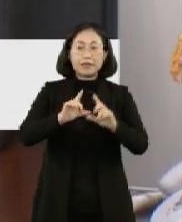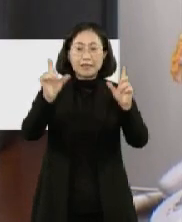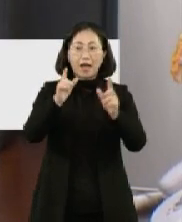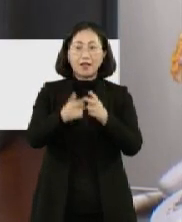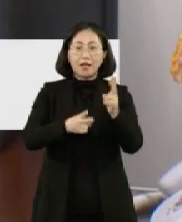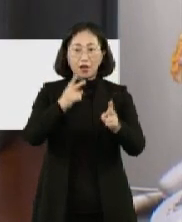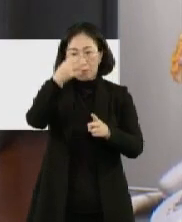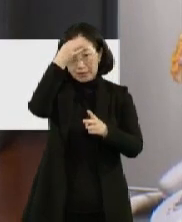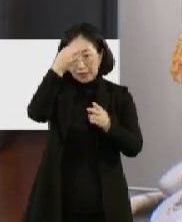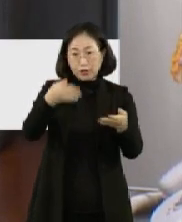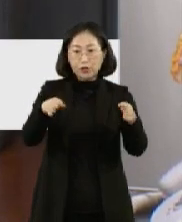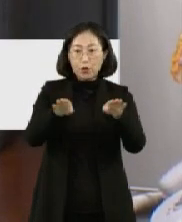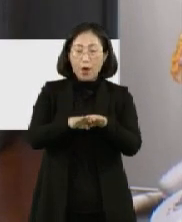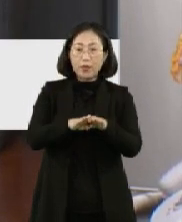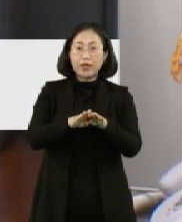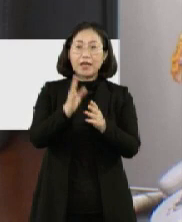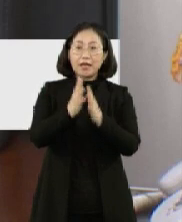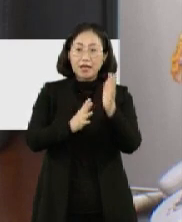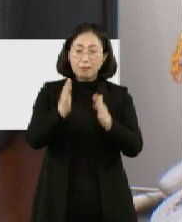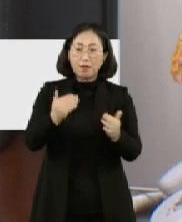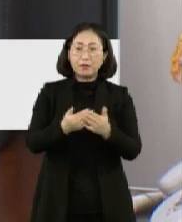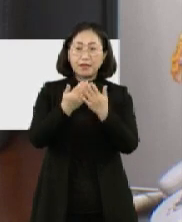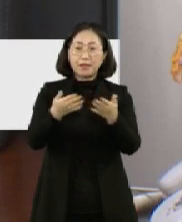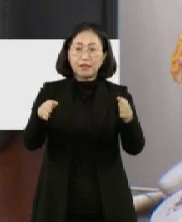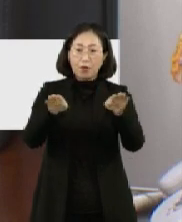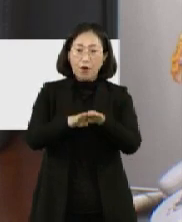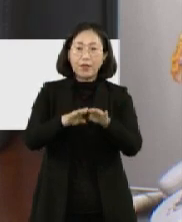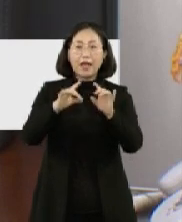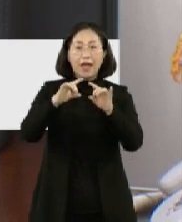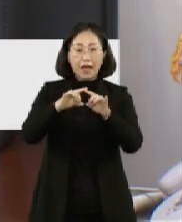한국기상산업기술원, 한국임업진흥원,